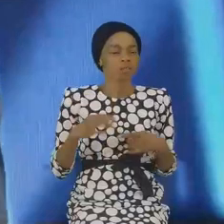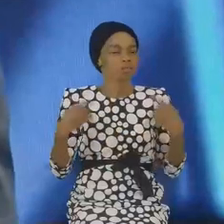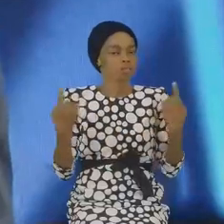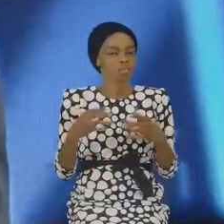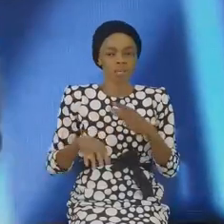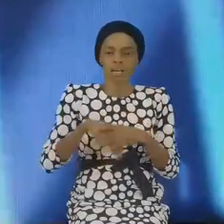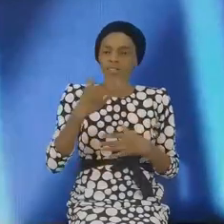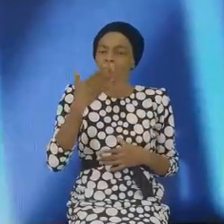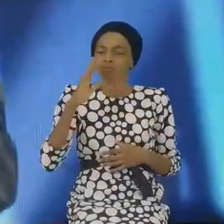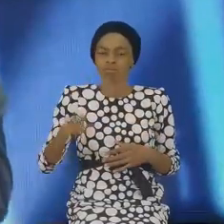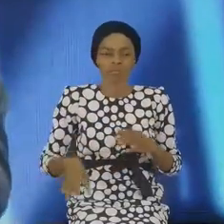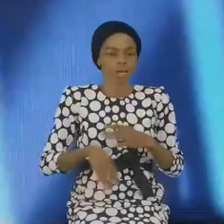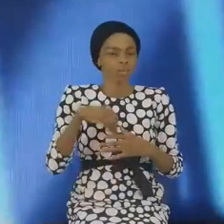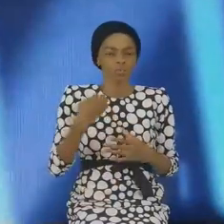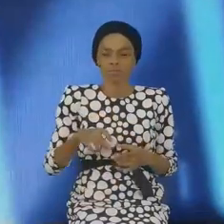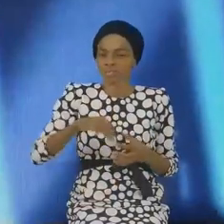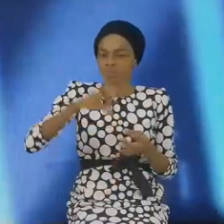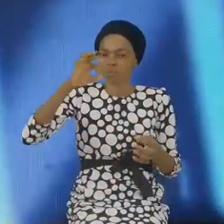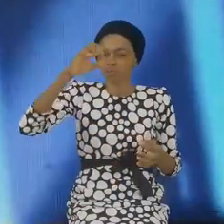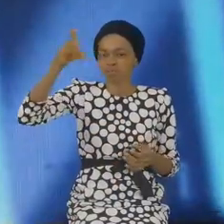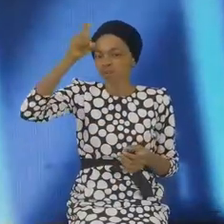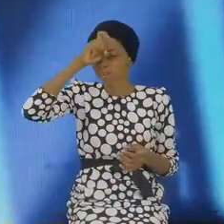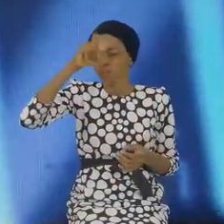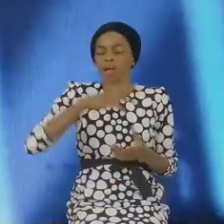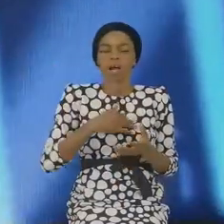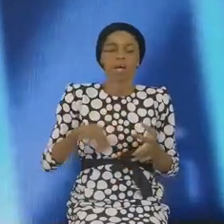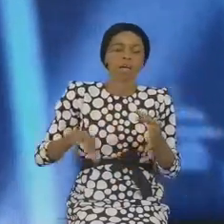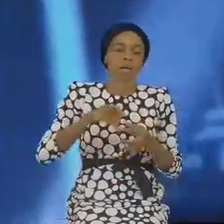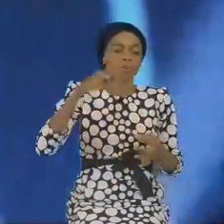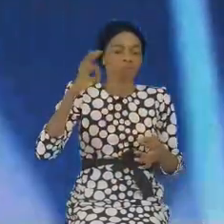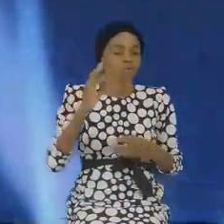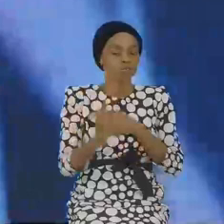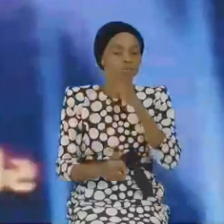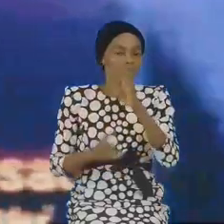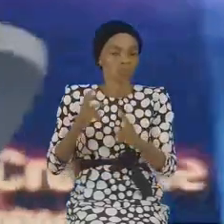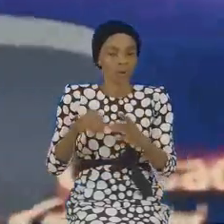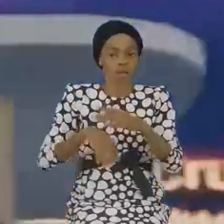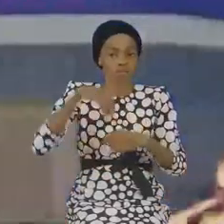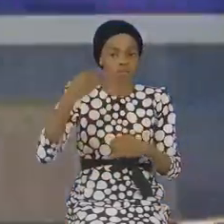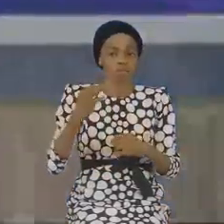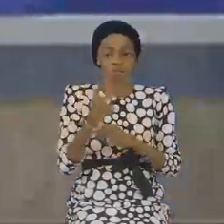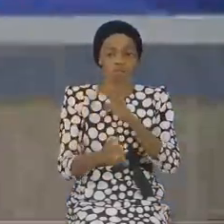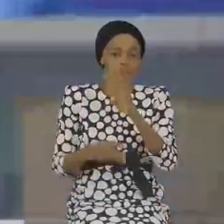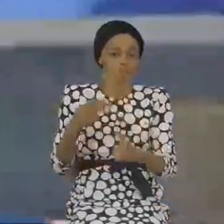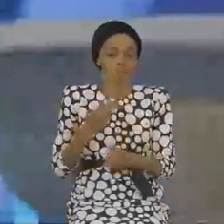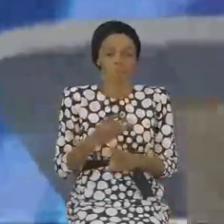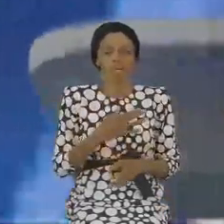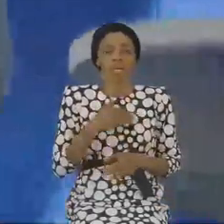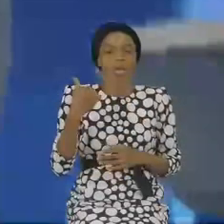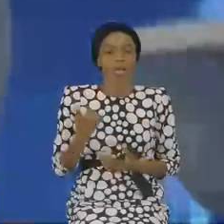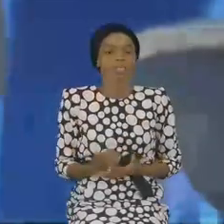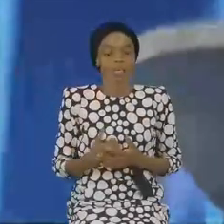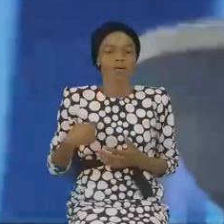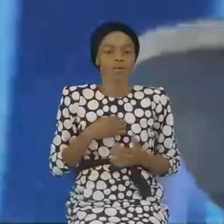sortir de l'Égypte spirituelle et sortir du monde. Ensuite, comment vivre la vie qu'il les